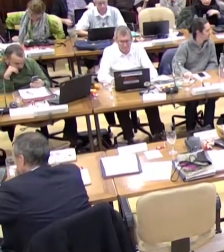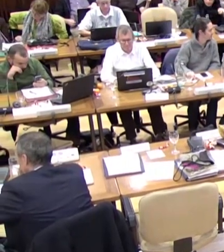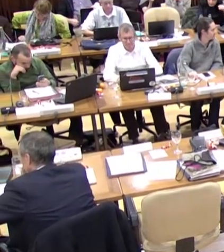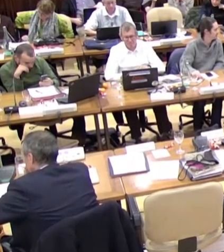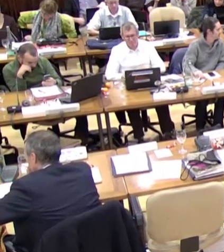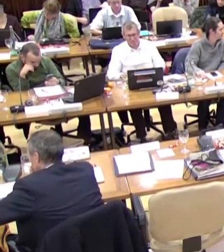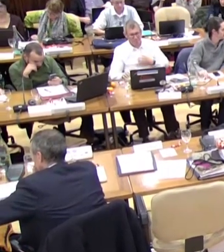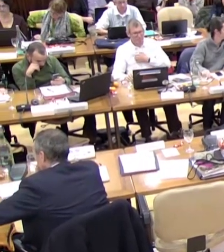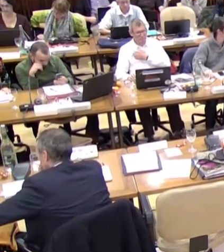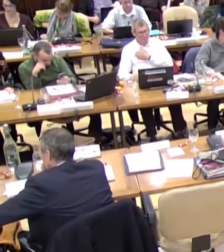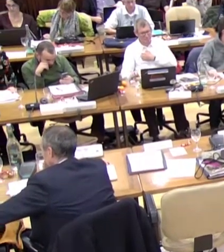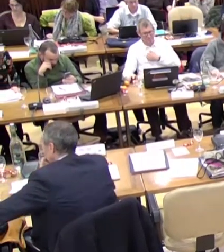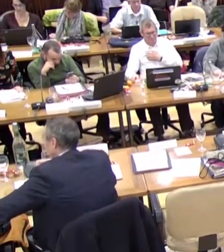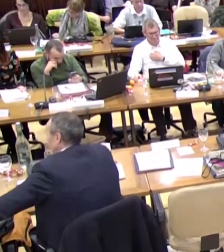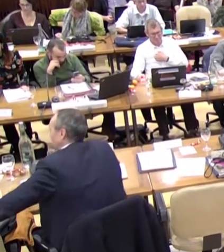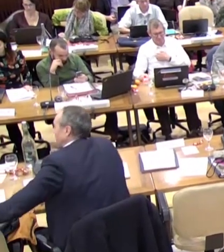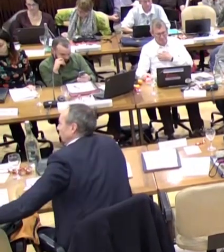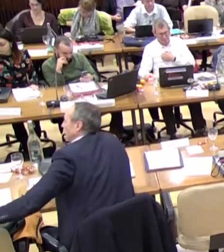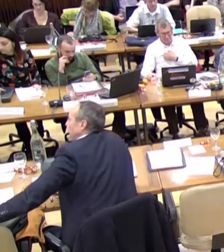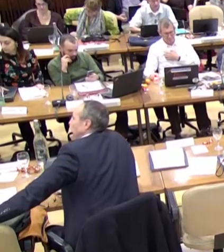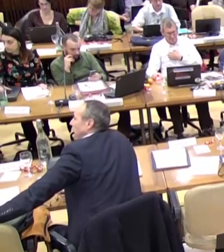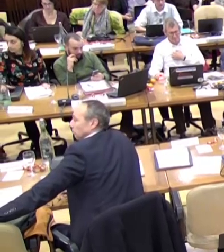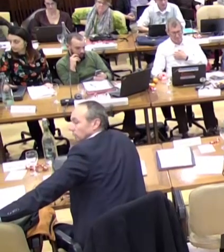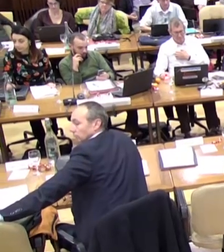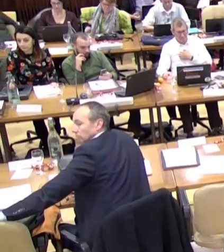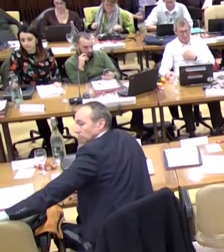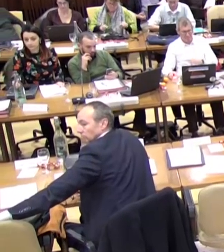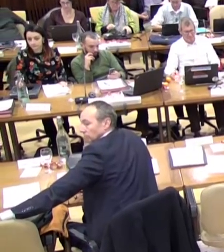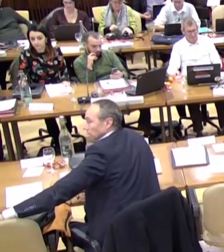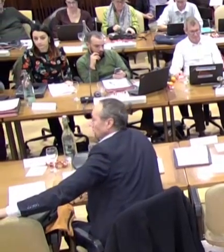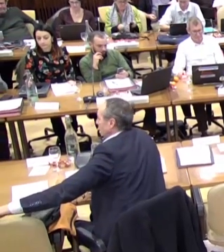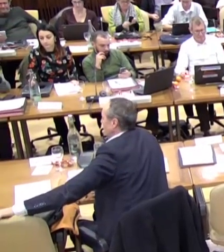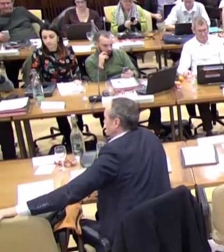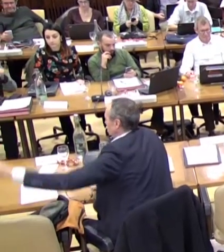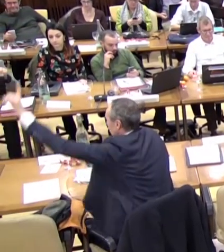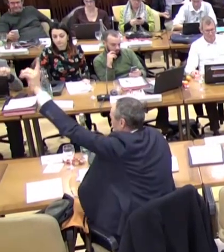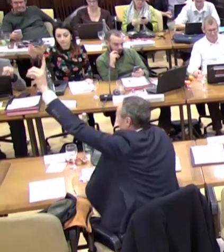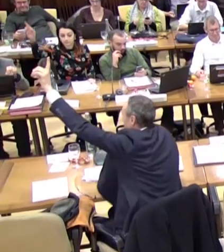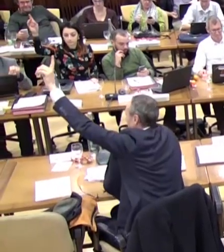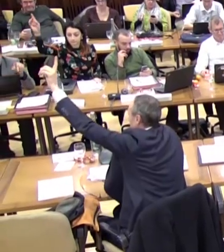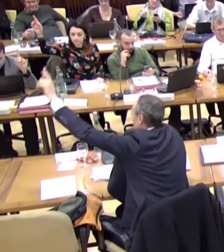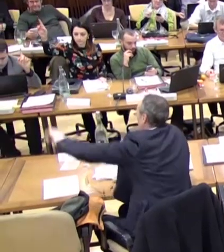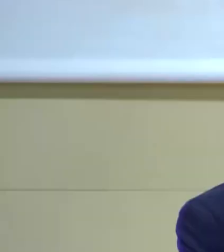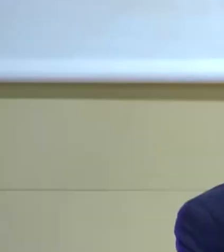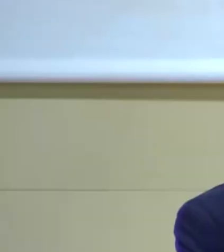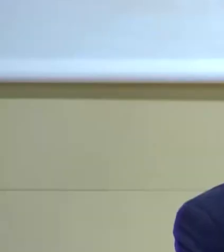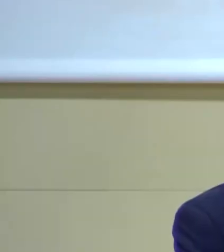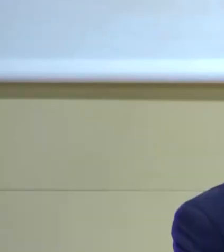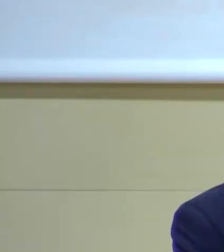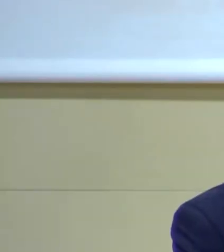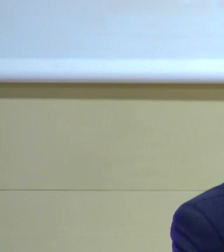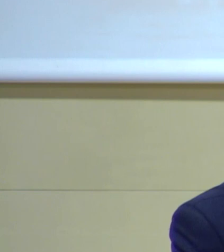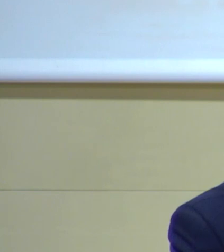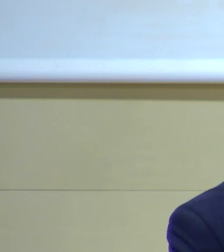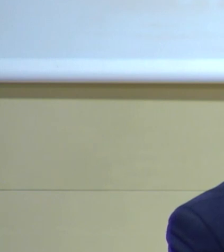non qui ne prend pas part au vote qui s'abstient rp qui votent contre qui vote pour unanimité merci beaucoup